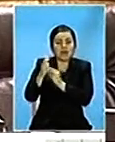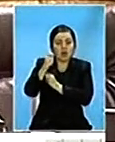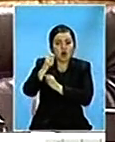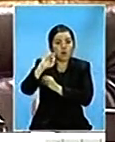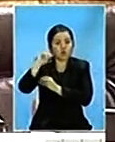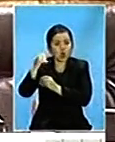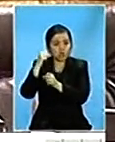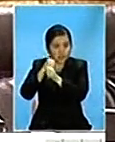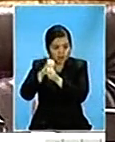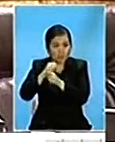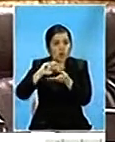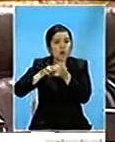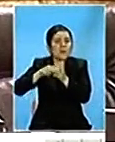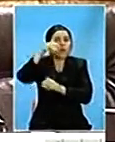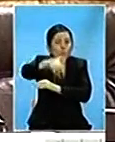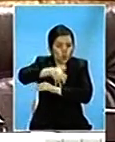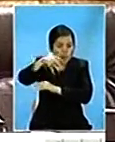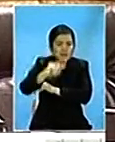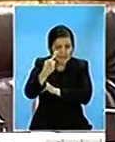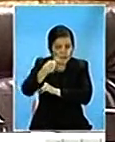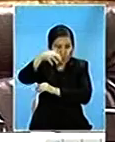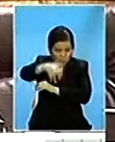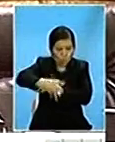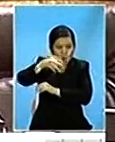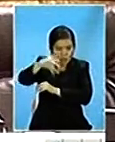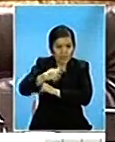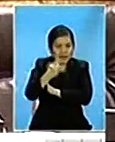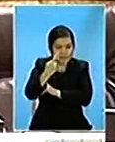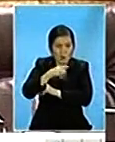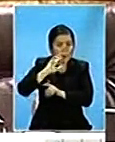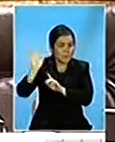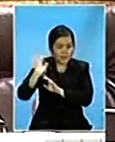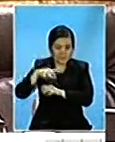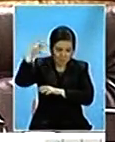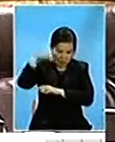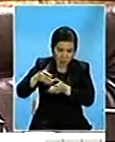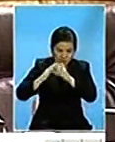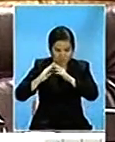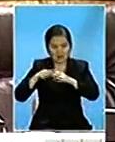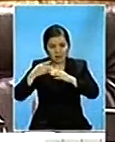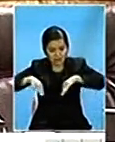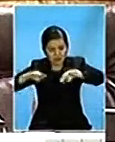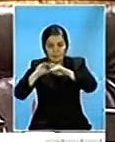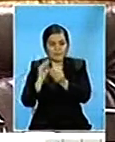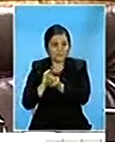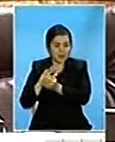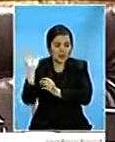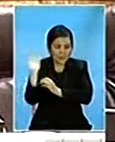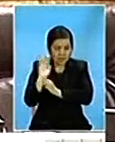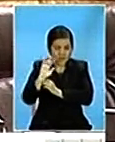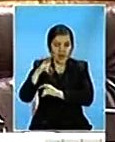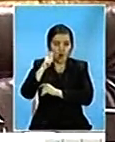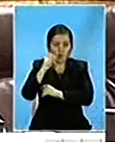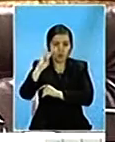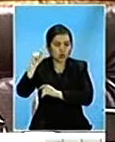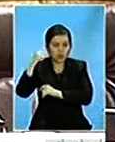มันเรื่องของการขุดลอกเฉพาะเรื่องของการขุดลอกเท่านั้นที่ผมเรียนนะไม่ใช่ว่าไปสร้างอาคารอะไรทั้งหมดสร้างอาคารใช่ไม่ใช่ท้องถิ่นคง